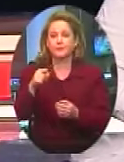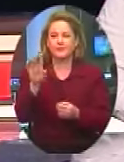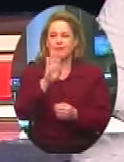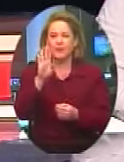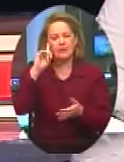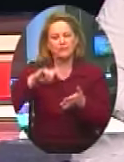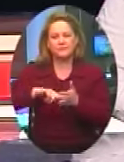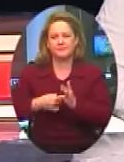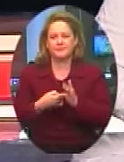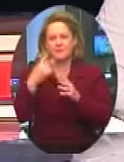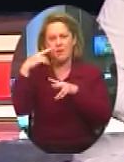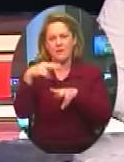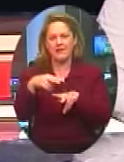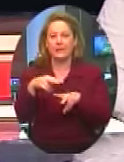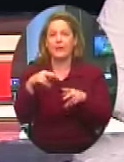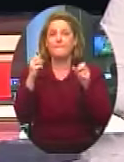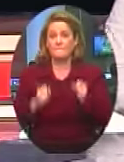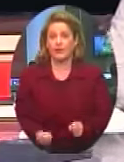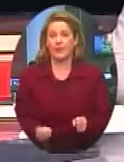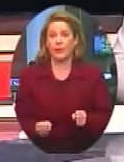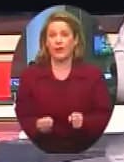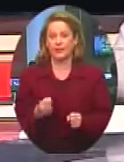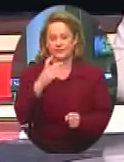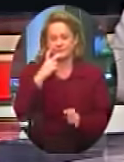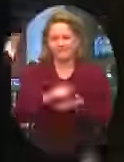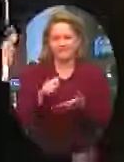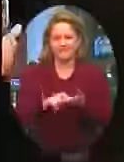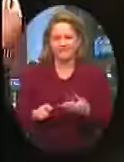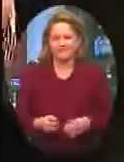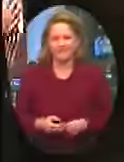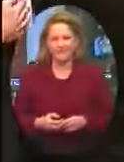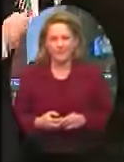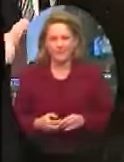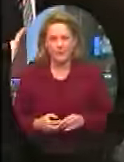בהיבט הביטחוני מדיני, תחילה לכתבתו של יניר קוזין.